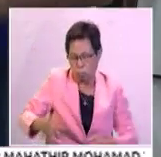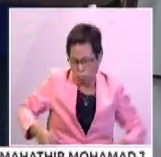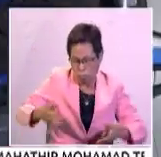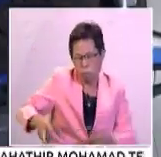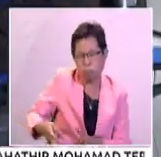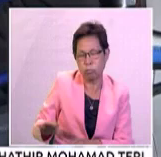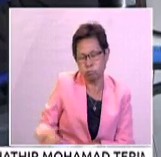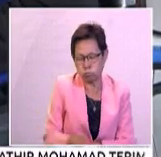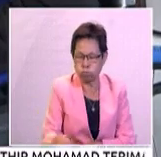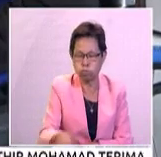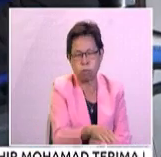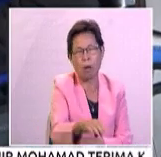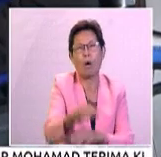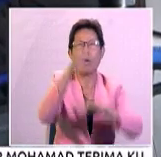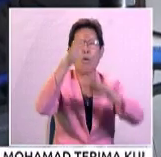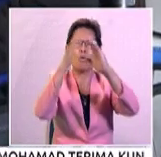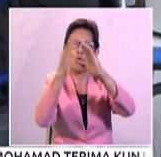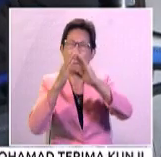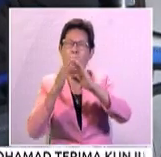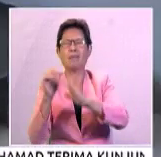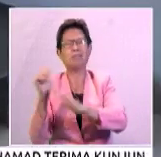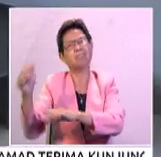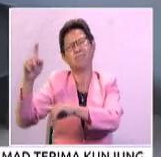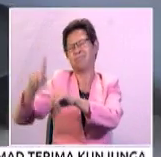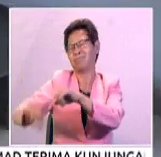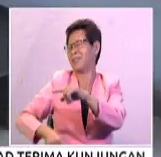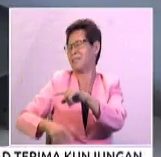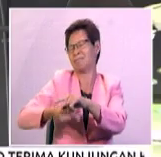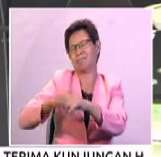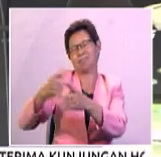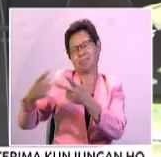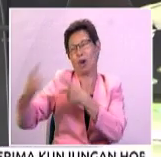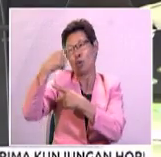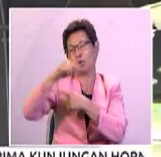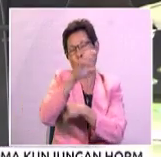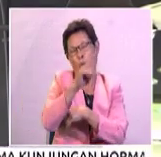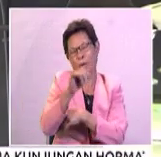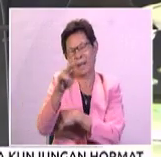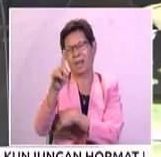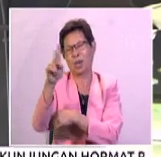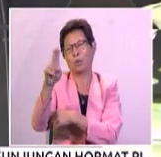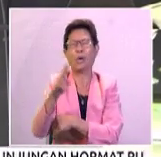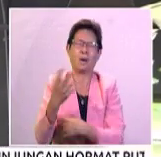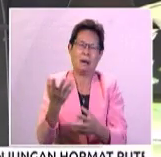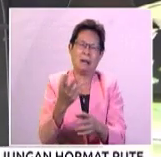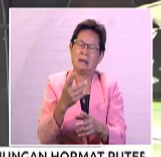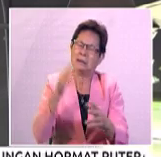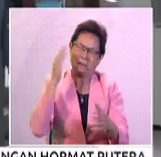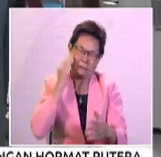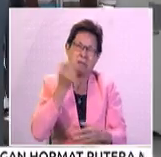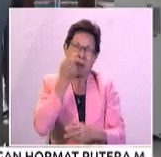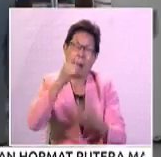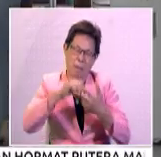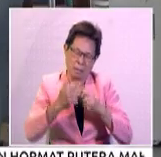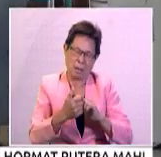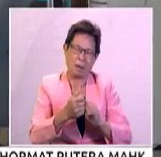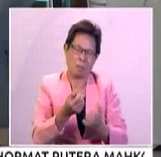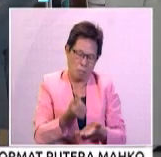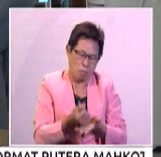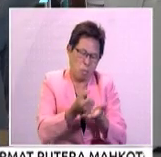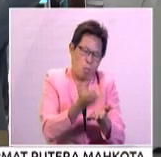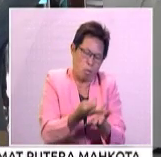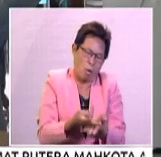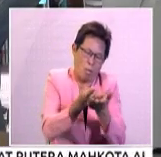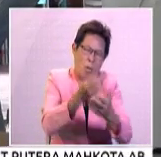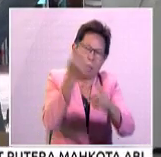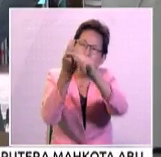sedangkan struktur binaan rumah yang asal tidak mesra OKU. Memahami masalah itu, bantuan keuangan dihulur bagi membina tempat